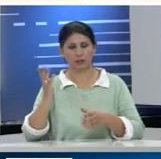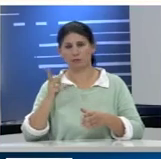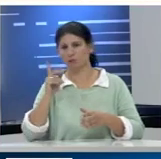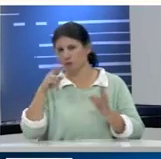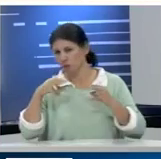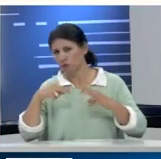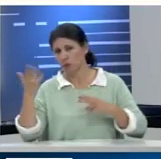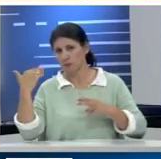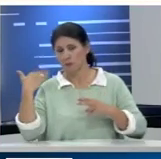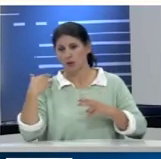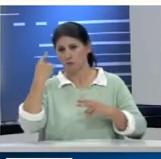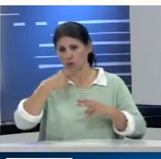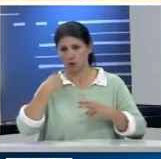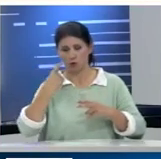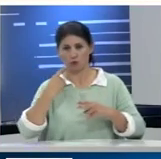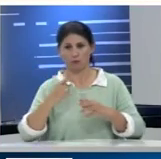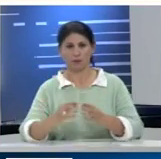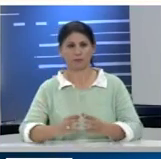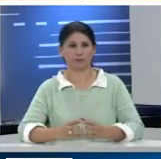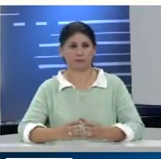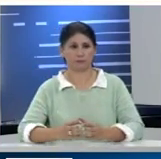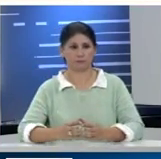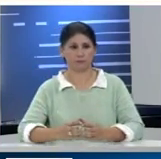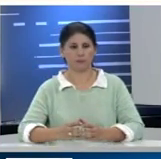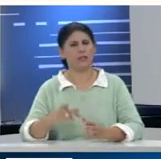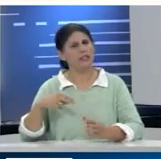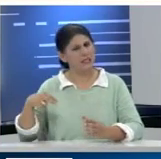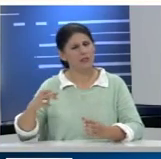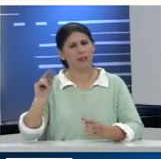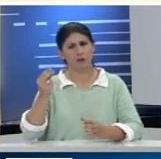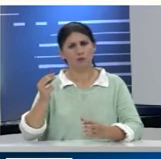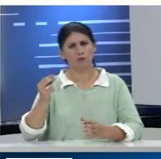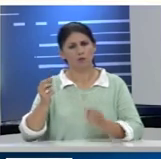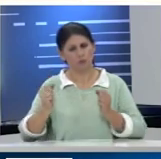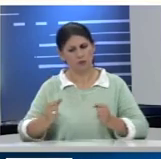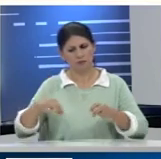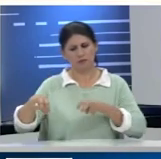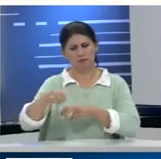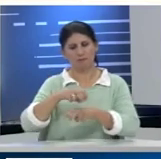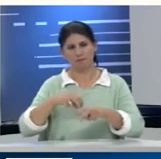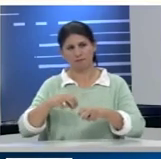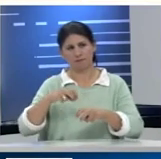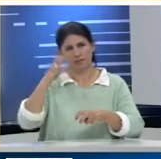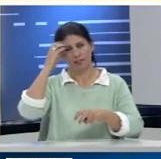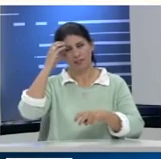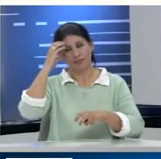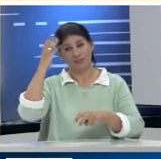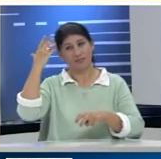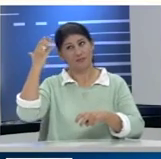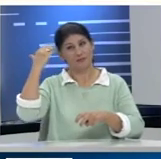γνώριμα από το παρελθόν πρόσωπα που συναδέλφων βουλευτών που κάθονται ανάμεσά σας, ανακάλεσα στη μνήμη μου